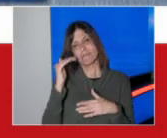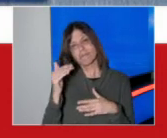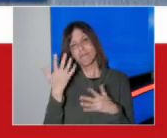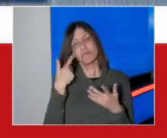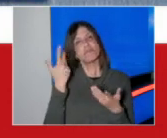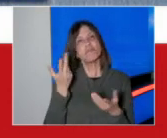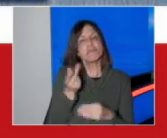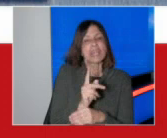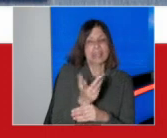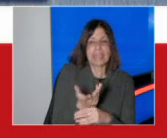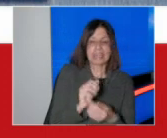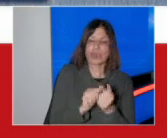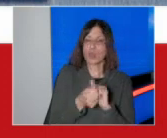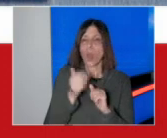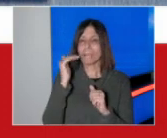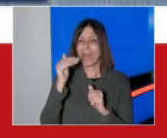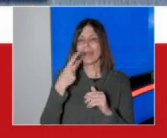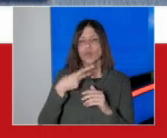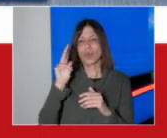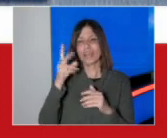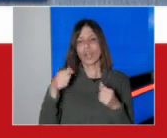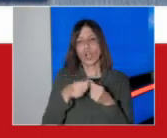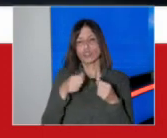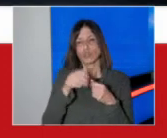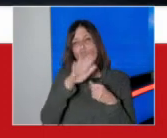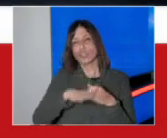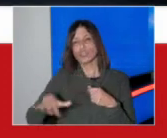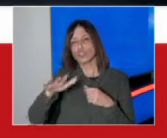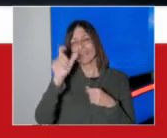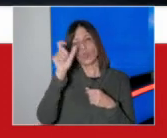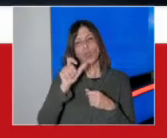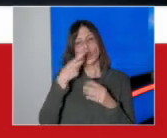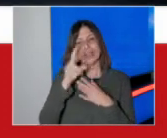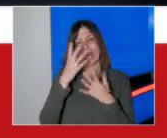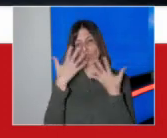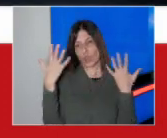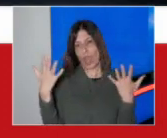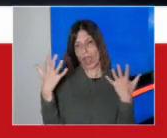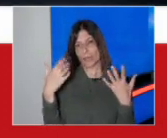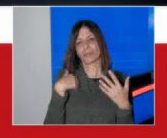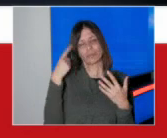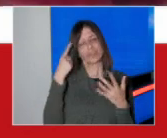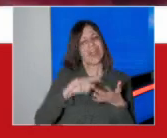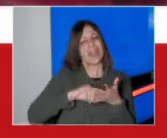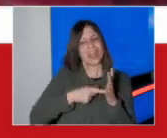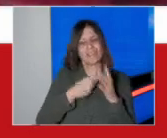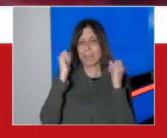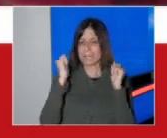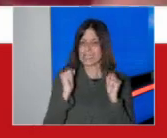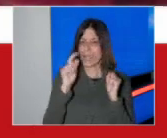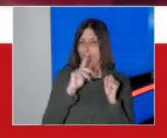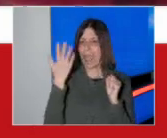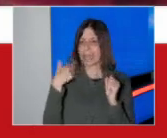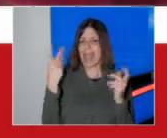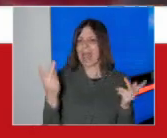אם מיידית, אבל ברמה שהיא יותר נוגעת לשכבת אוכלוסייה גדולה יותר, בבקשה, אתה מחייך. אני חושב שהכוונה הבסיסית לא הייתה להקל